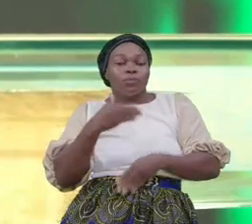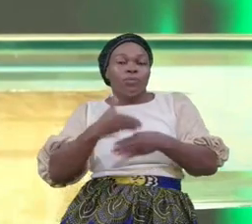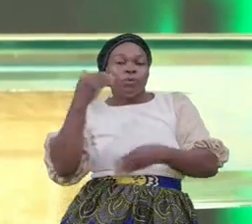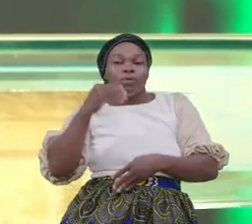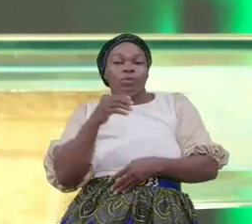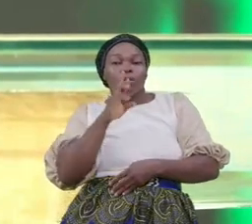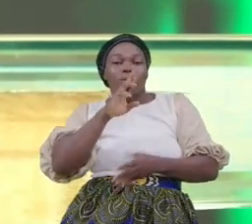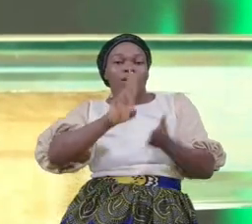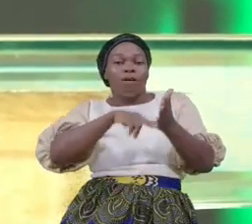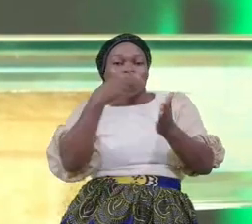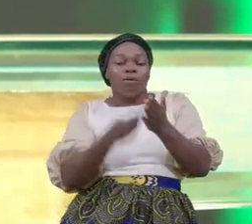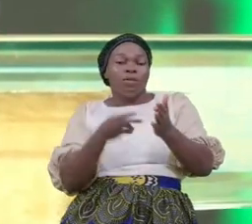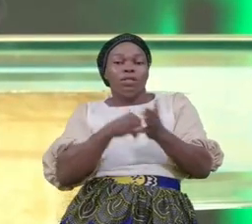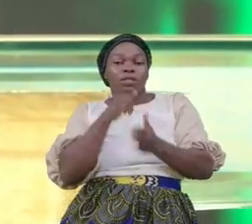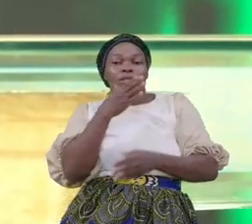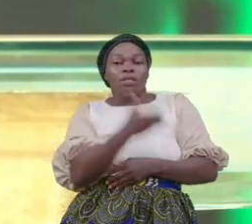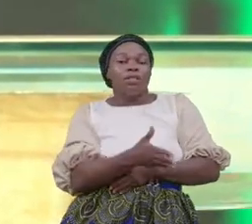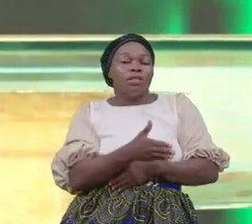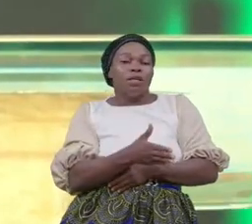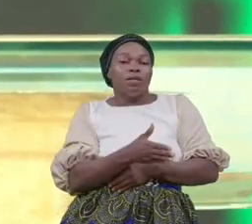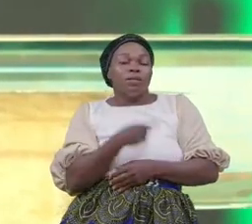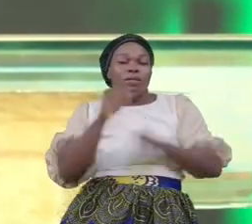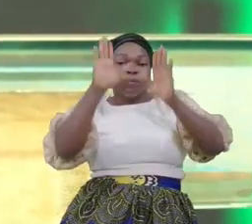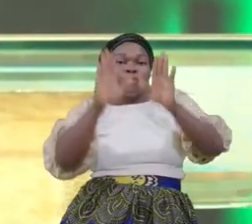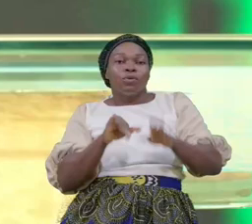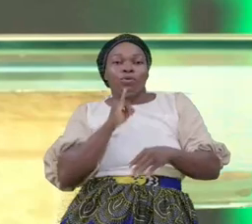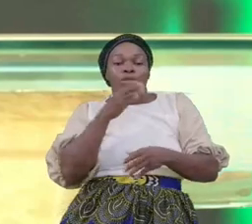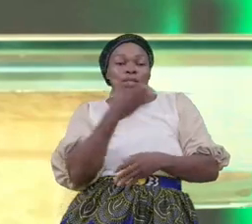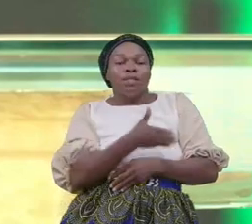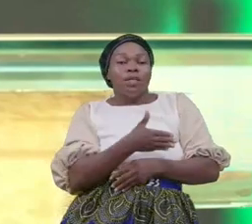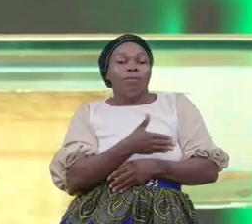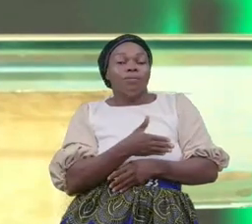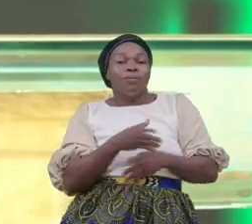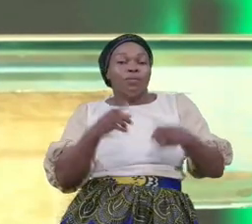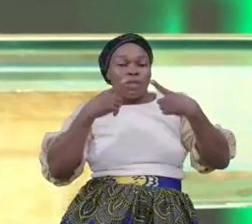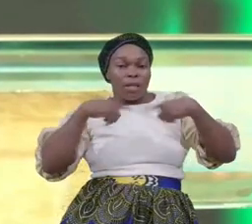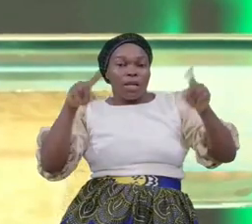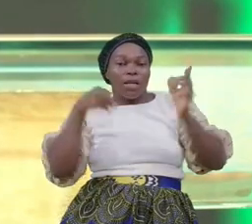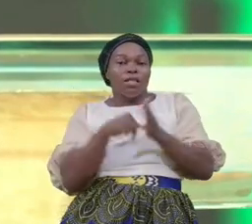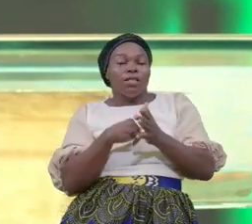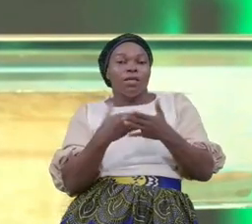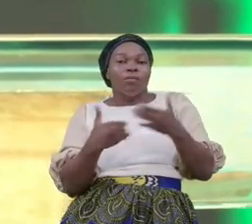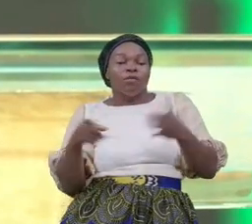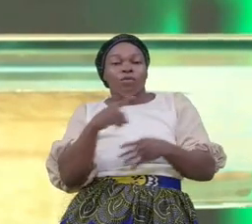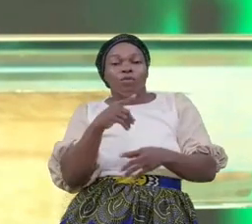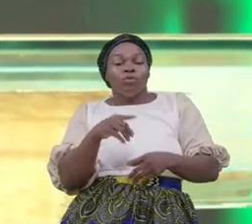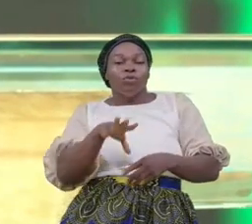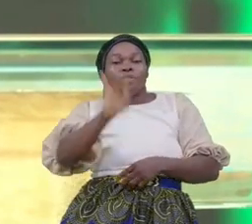Les murailles tombent. Le miracle est là. Déclarez-le avant de le